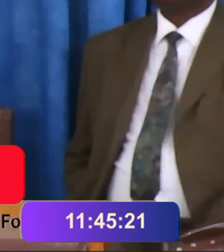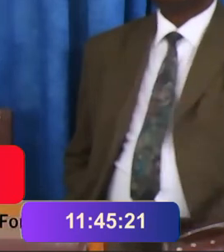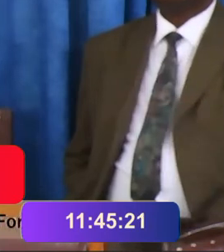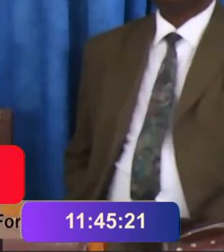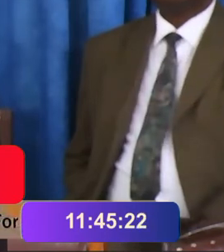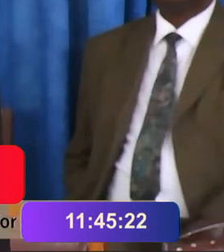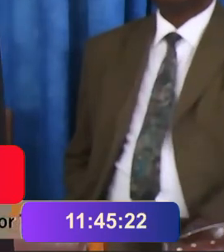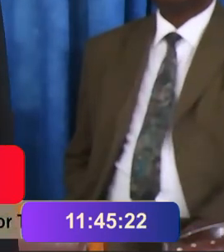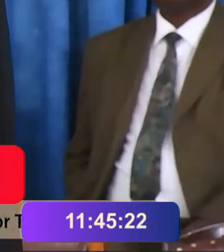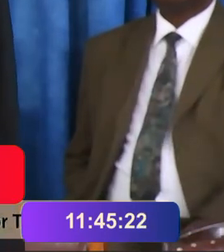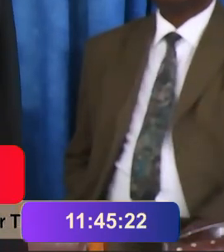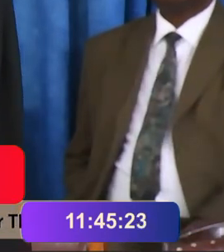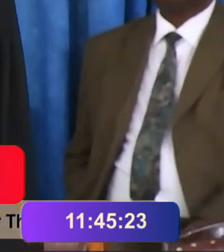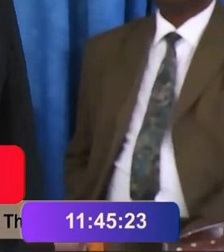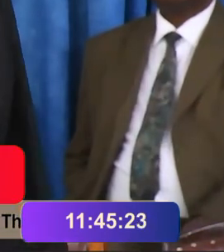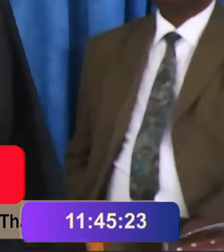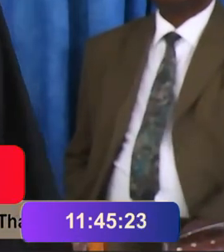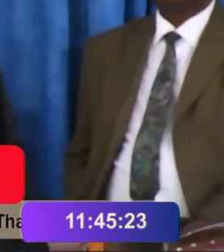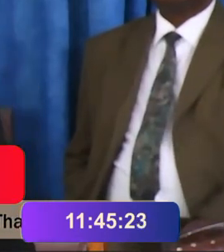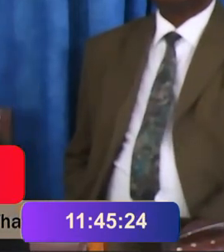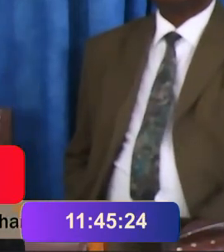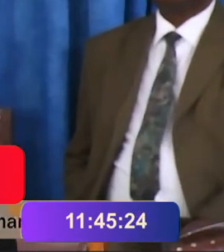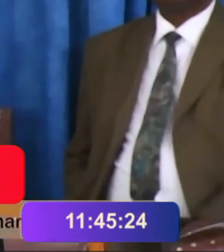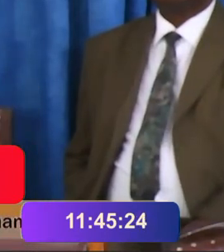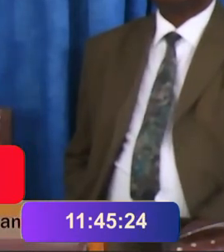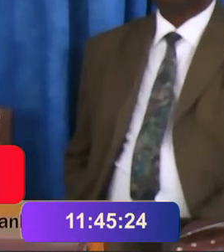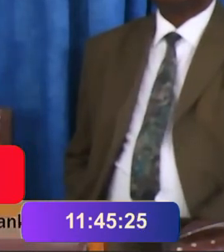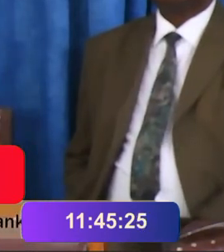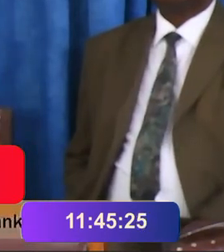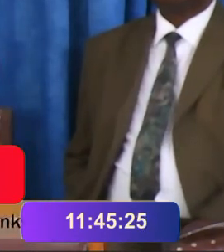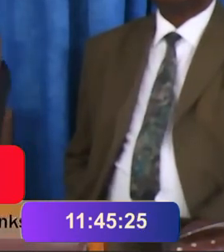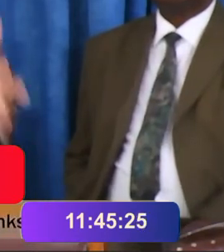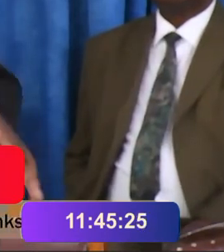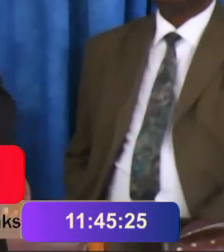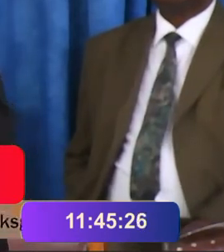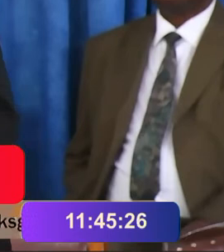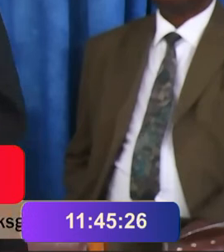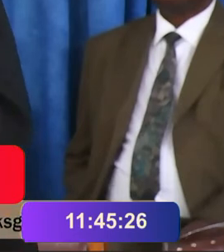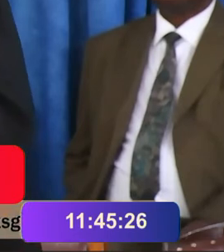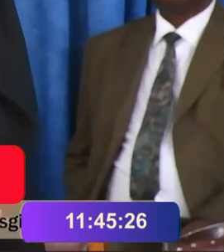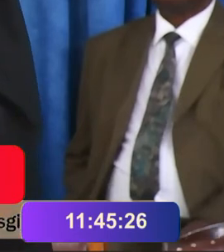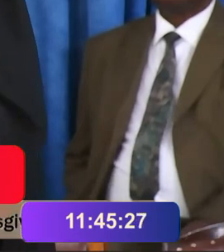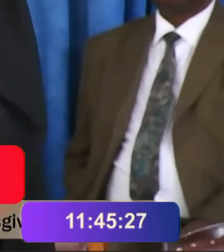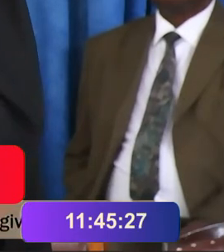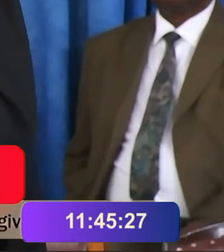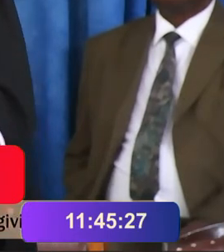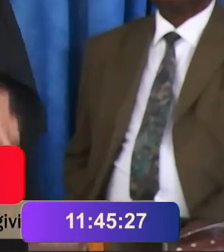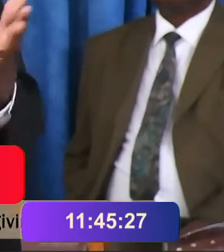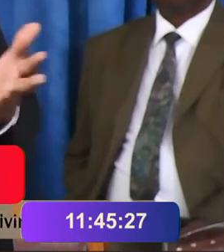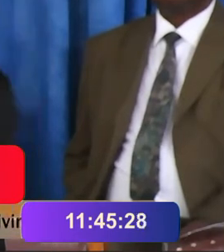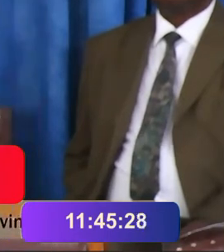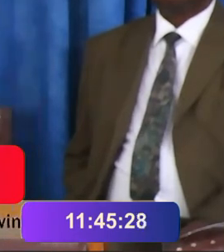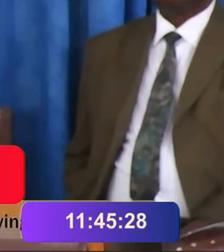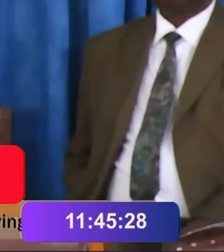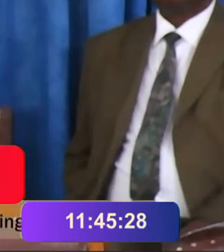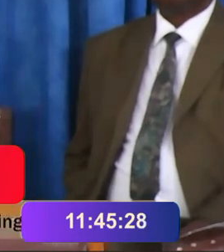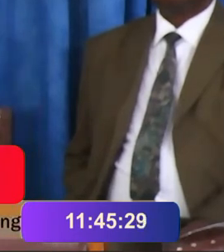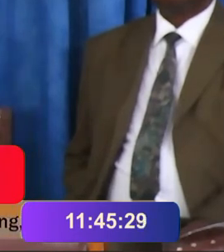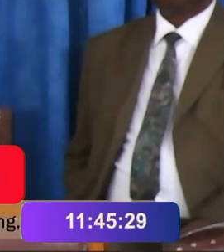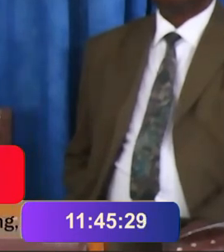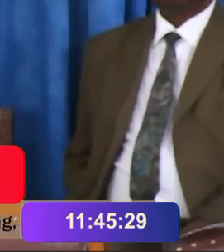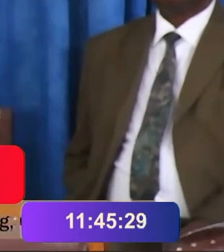Watu walimsherekea, wakapanga nguo zao barabarani na matawi wakawa nayo